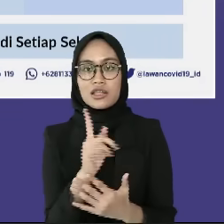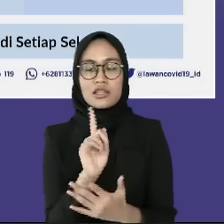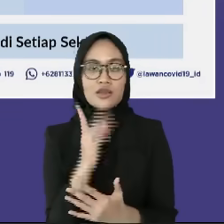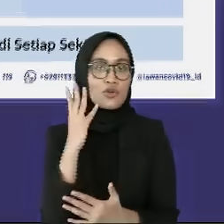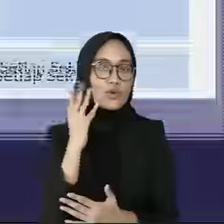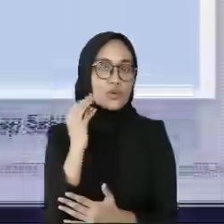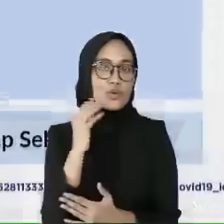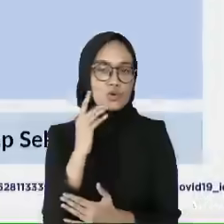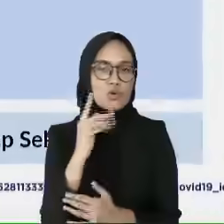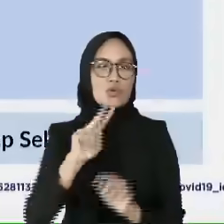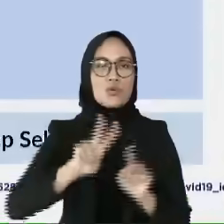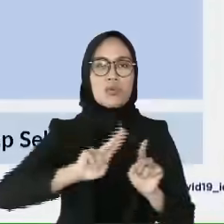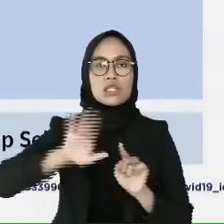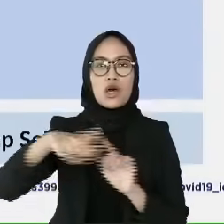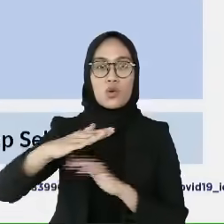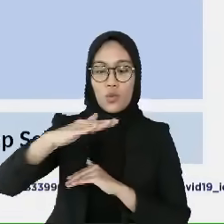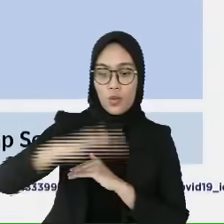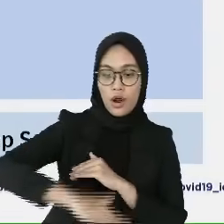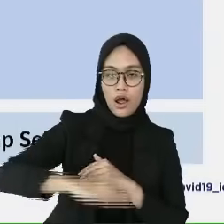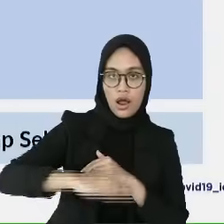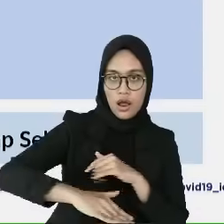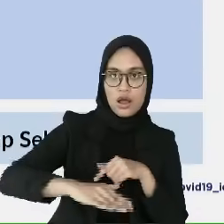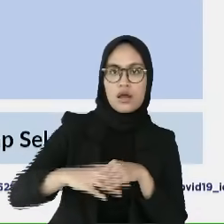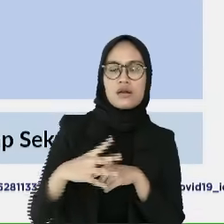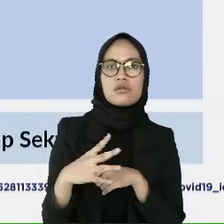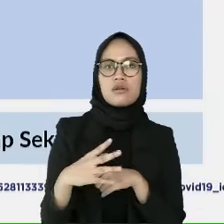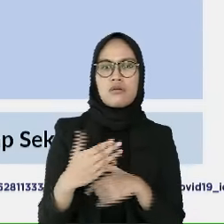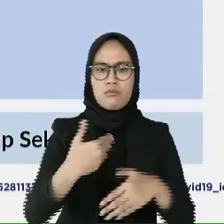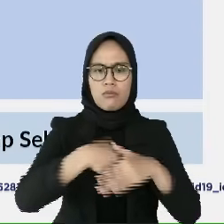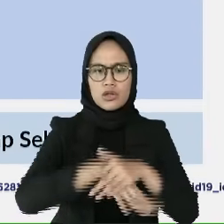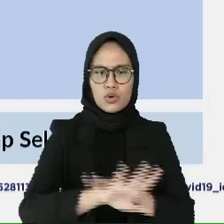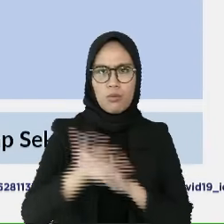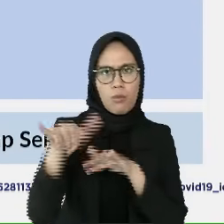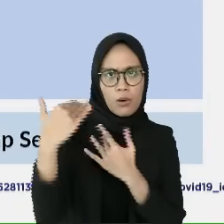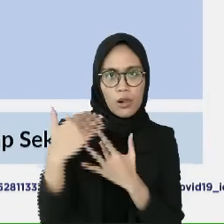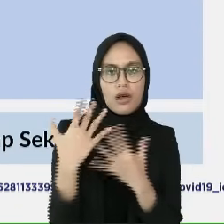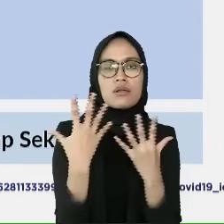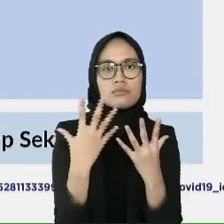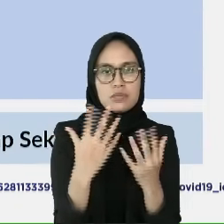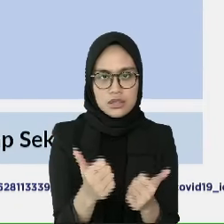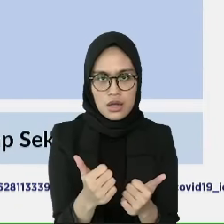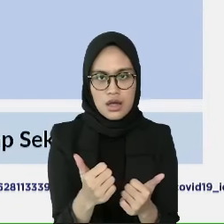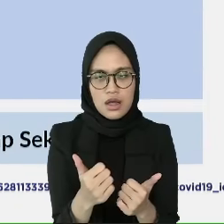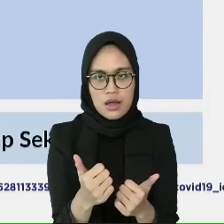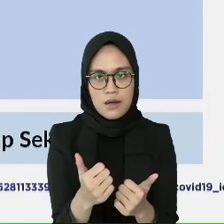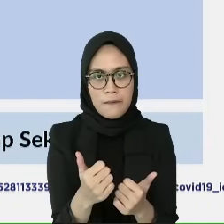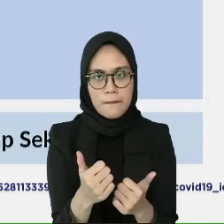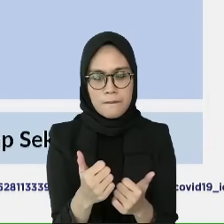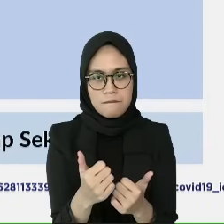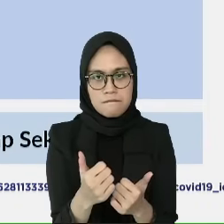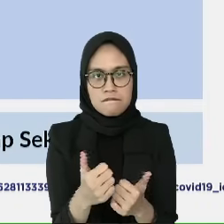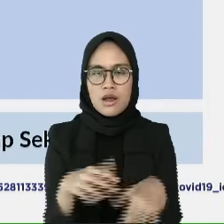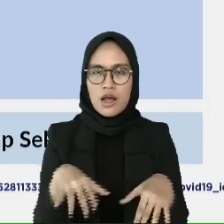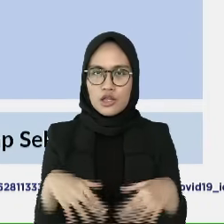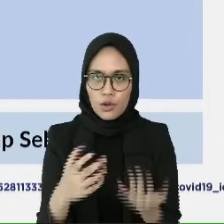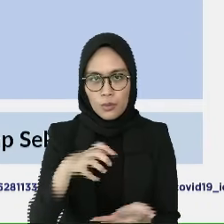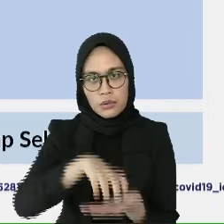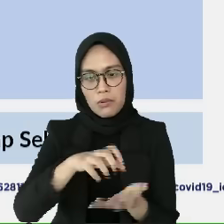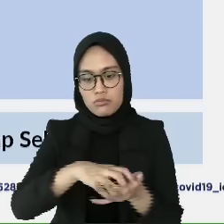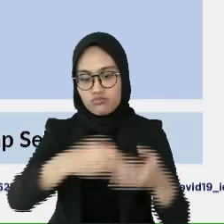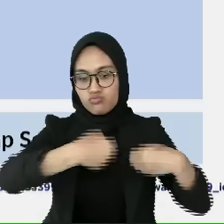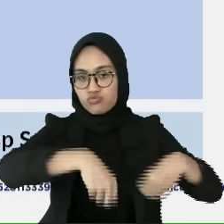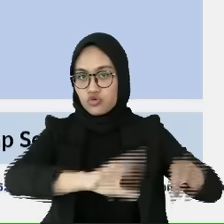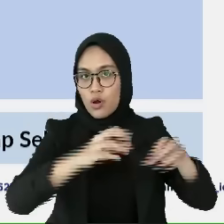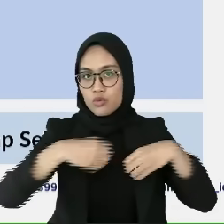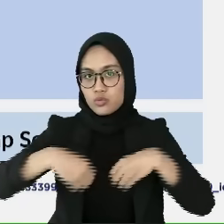dari 12 tahun diperbolehkan memasuki kawasan pusat perbelanjaan atau mal atau pusat perdagangan di